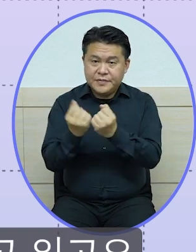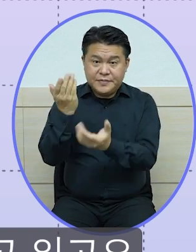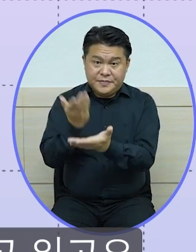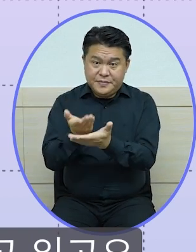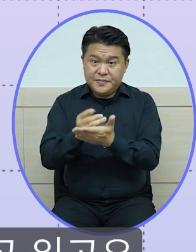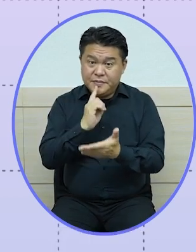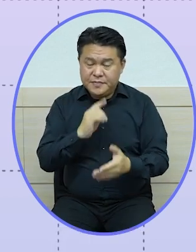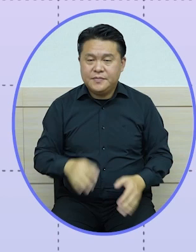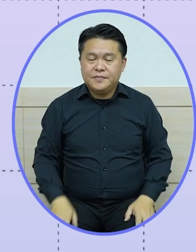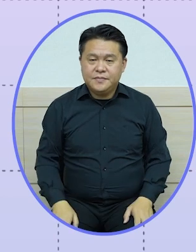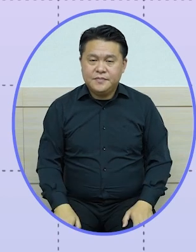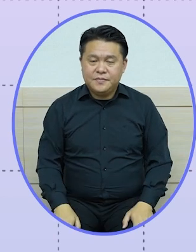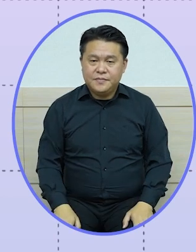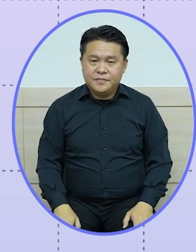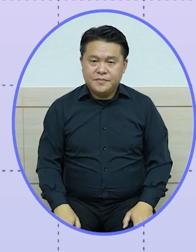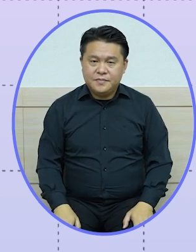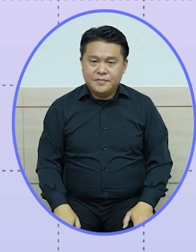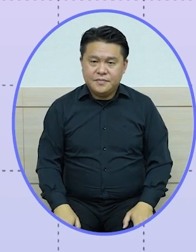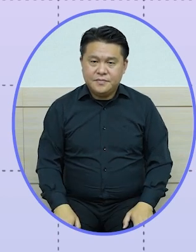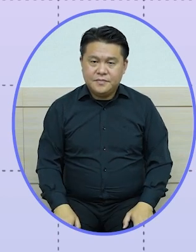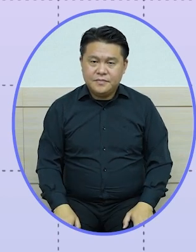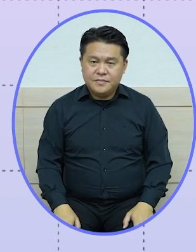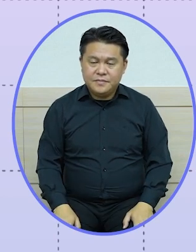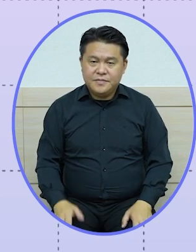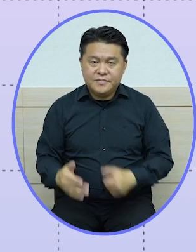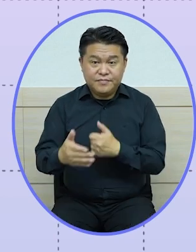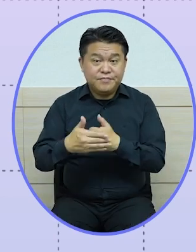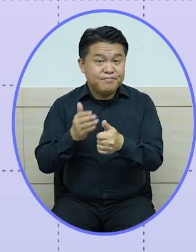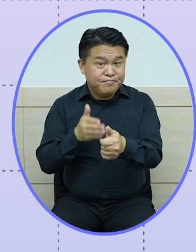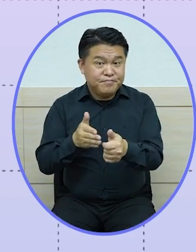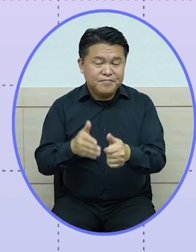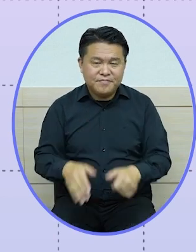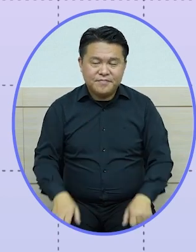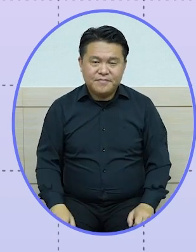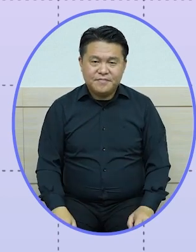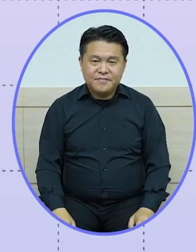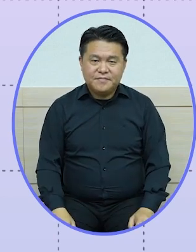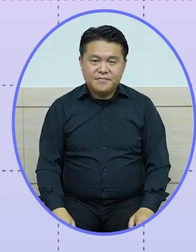있고요. 조금 협조의 말씀 부탁드리고 싶습니다.